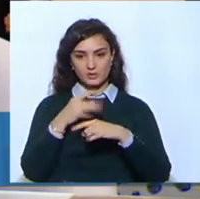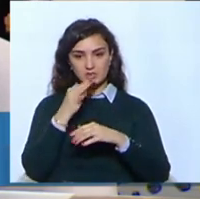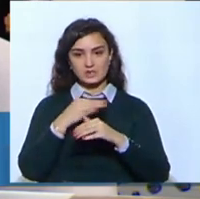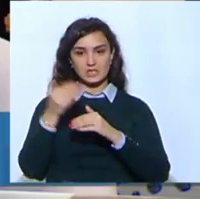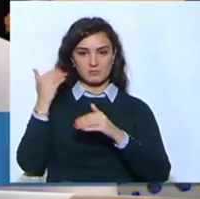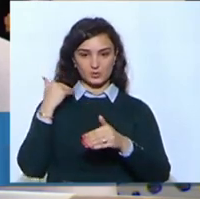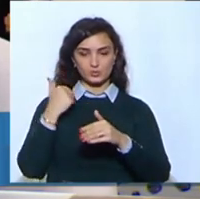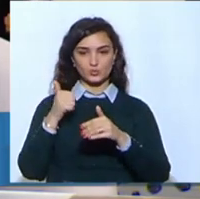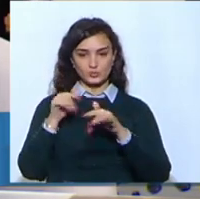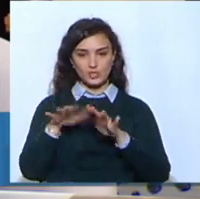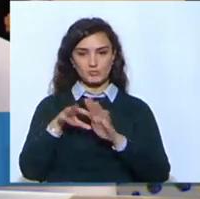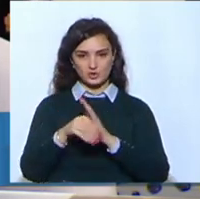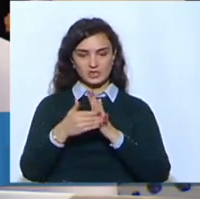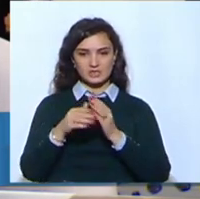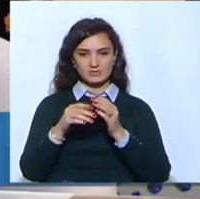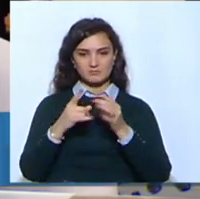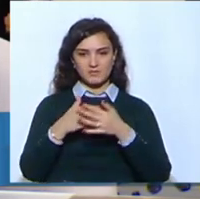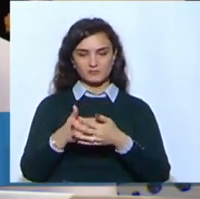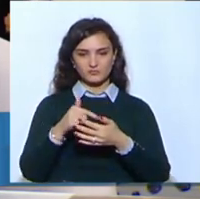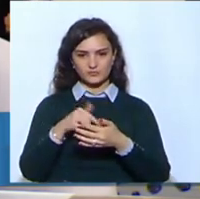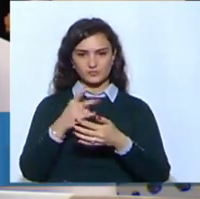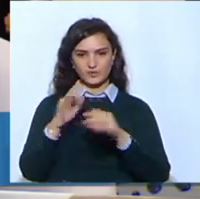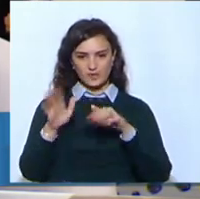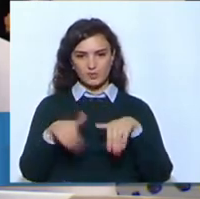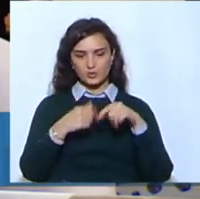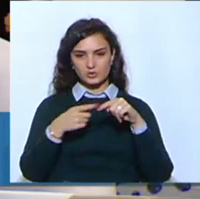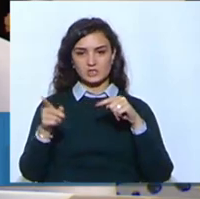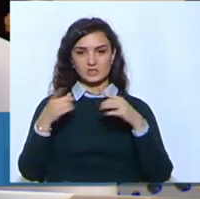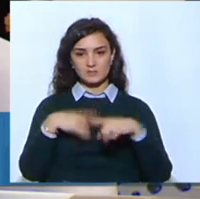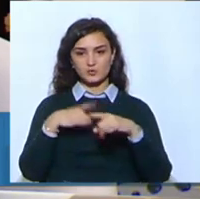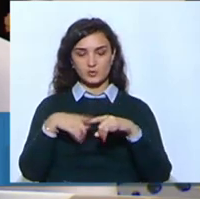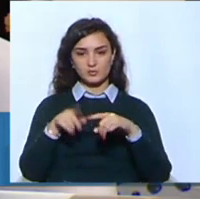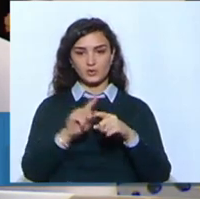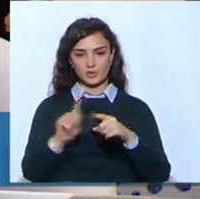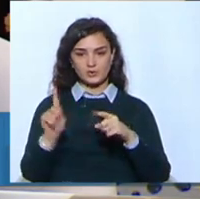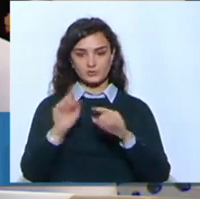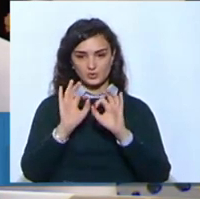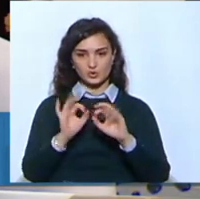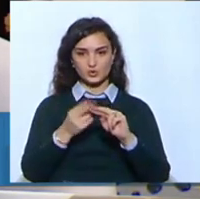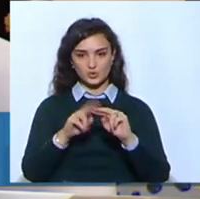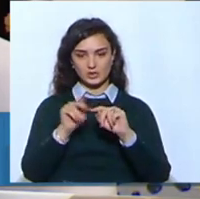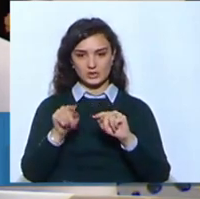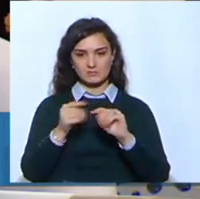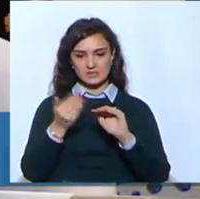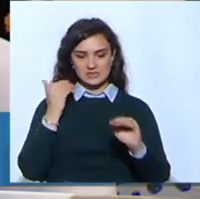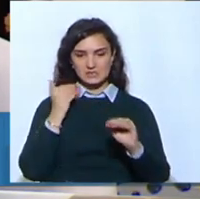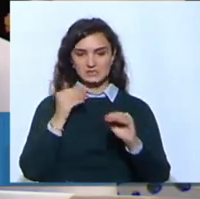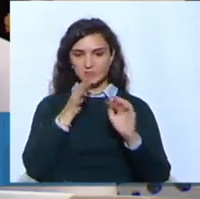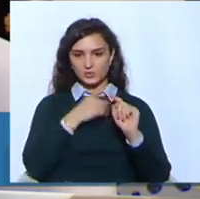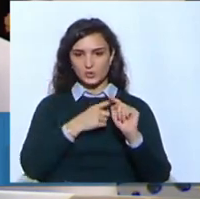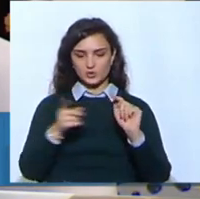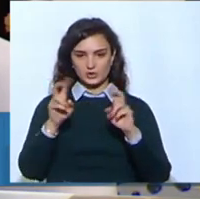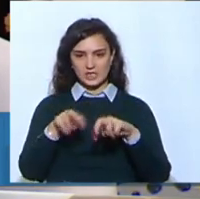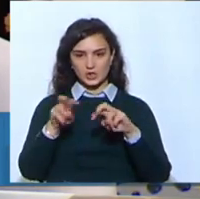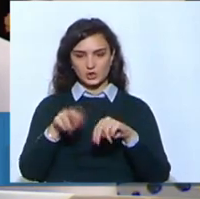პერიოდს, როდესაც უკვე საქმეში ერთვება ნაყოფი, რომელმაც უნდა გამოიროს ეს სამშობიარო გზები, სწორედ აი იმ წინა პერიოდში ხდება